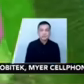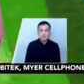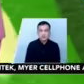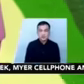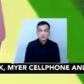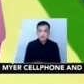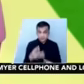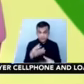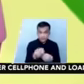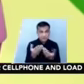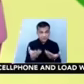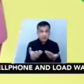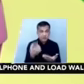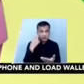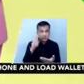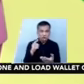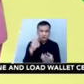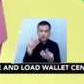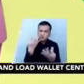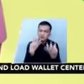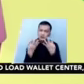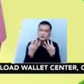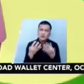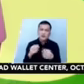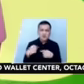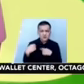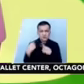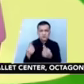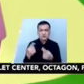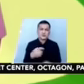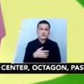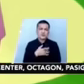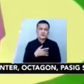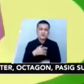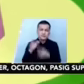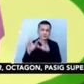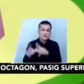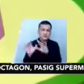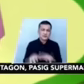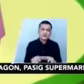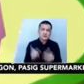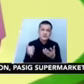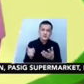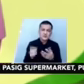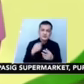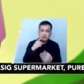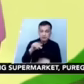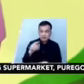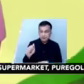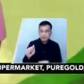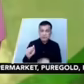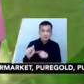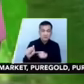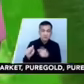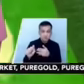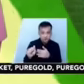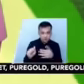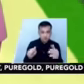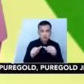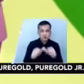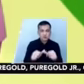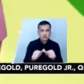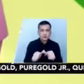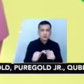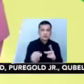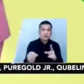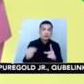rin para po sa mga nagtatanong kung hanggang kailan nga ba mararanasan ang mga pag-ulan. Sabi po ng PAGASA, posibleng magpatuloy po yan hanggang Biyernes,